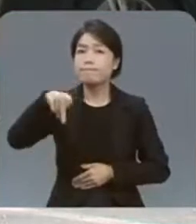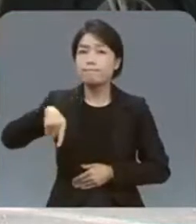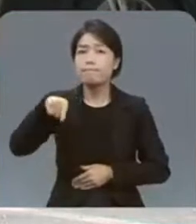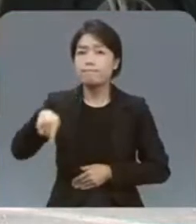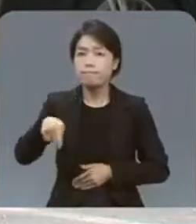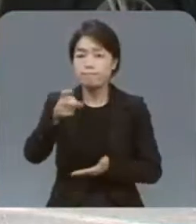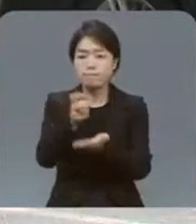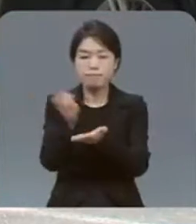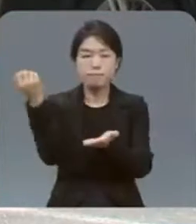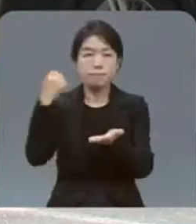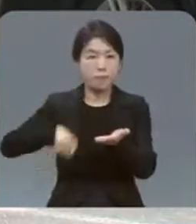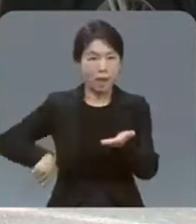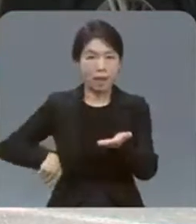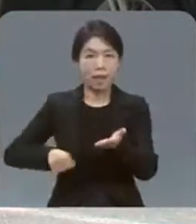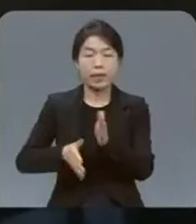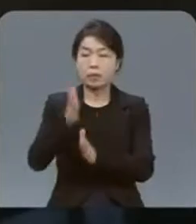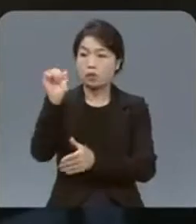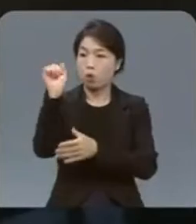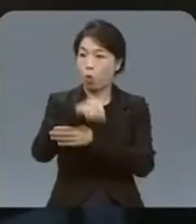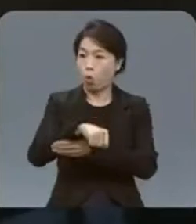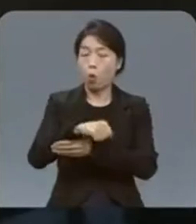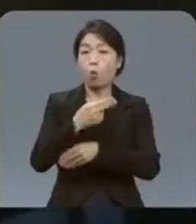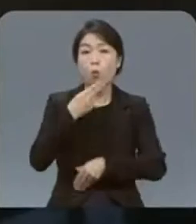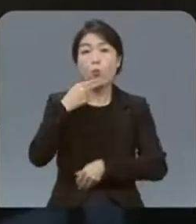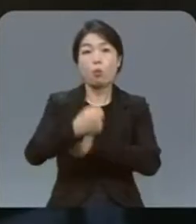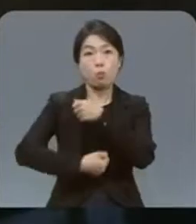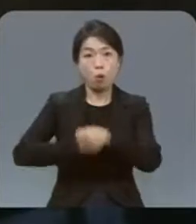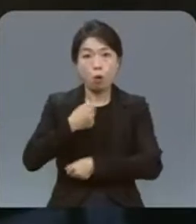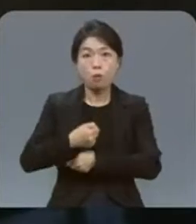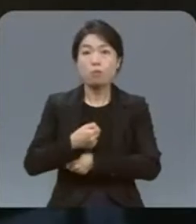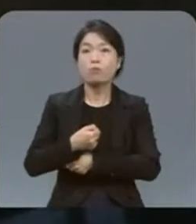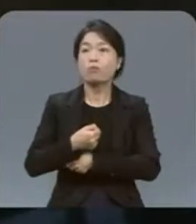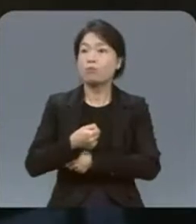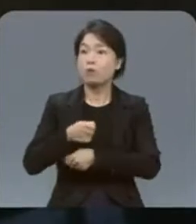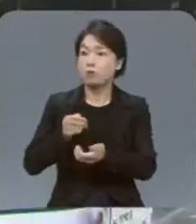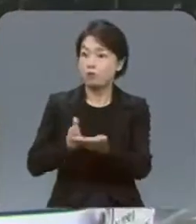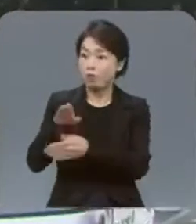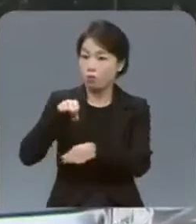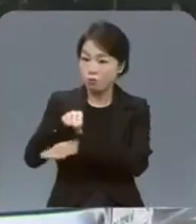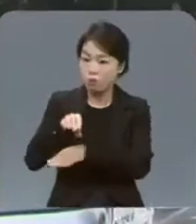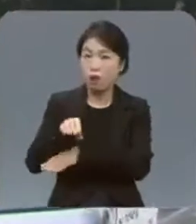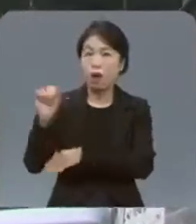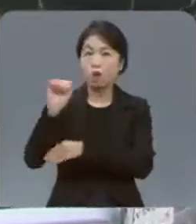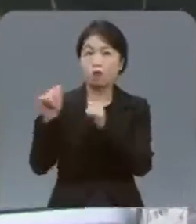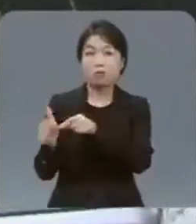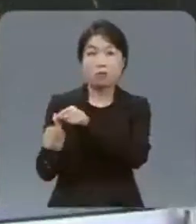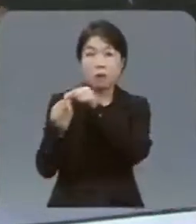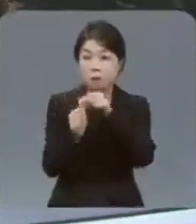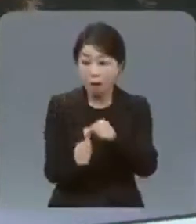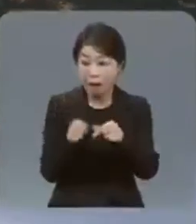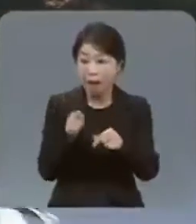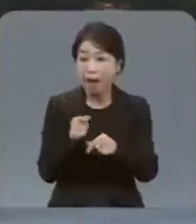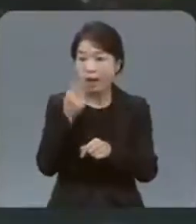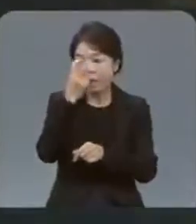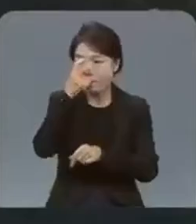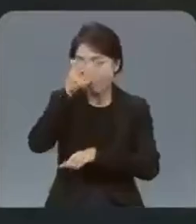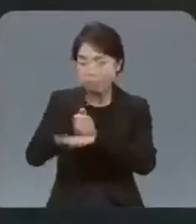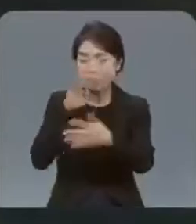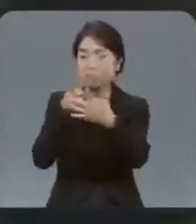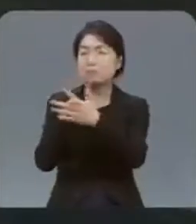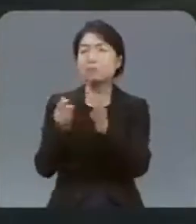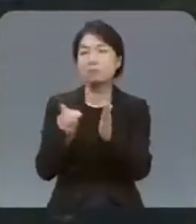규정을 어기고 시장 승인 없이 원장 차량과 운전을 배정한 사실이 광주시 감사 결과 적발됐습니다